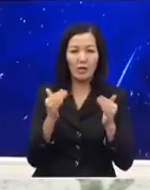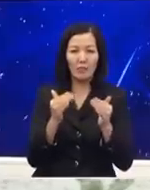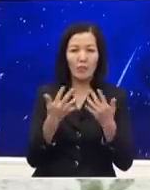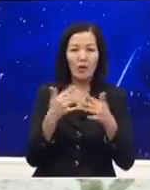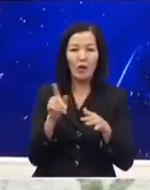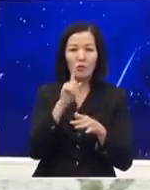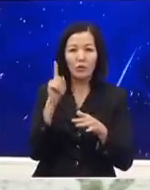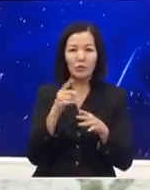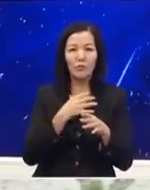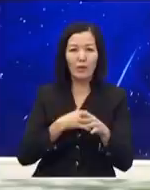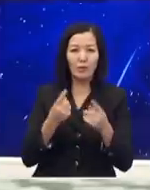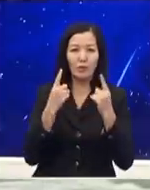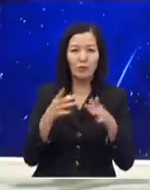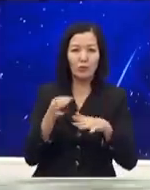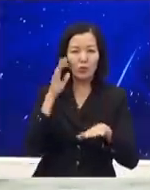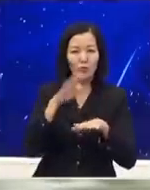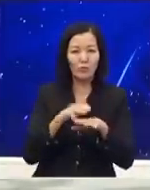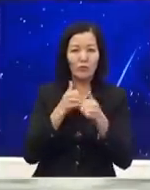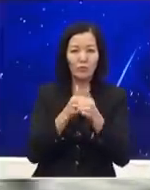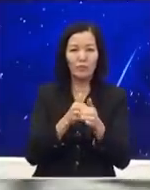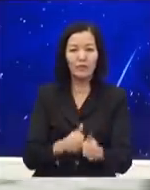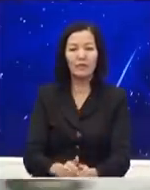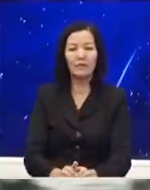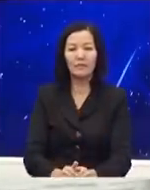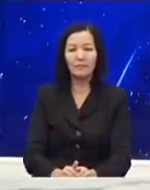ауыл жастары үшін маңызы зор дейді облыс әкімінің орынбасары.